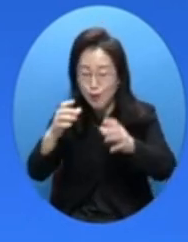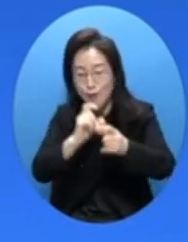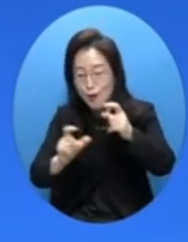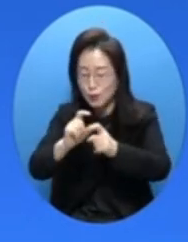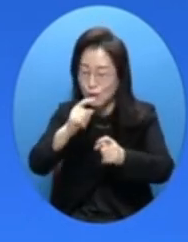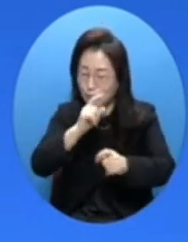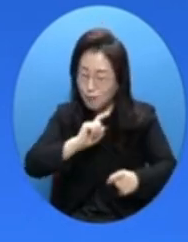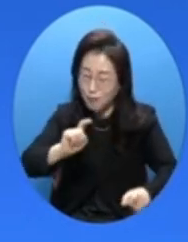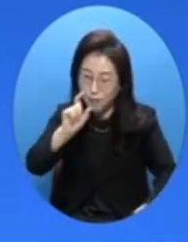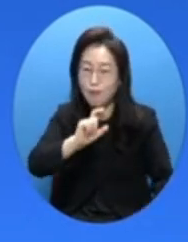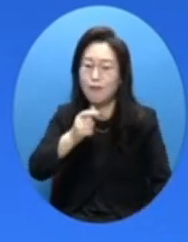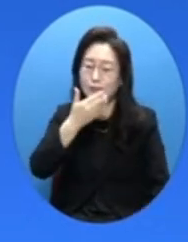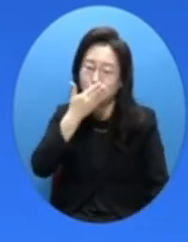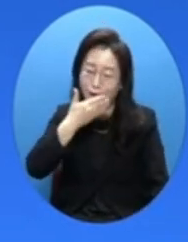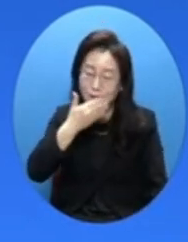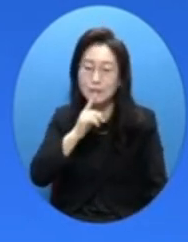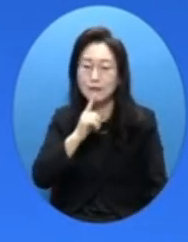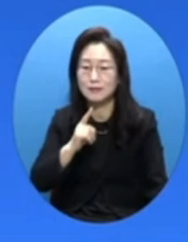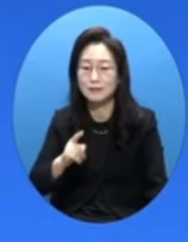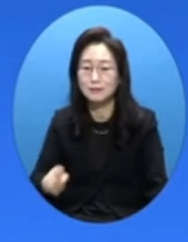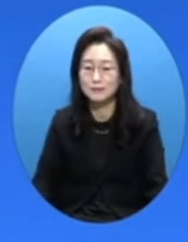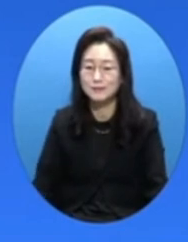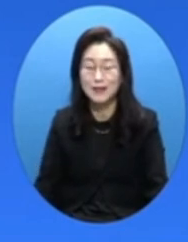그랬습니다. 옛날에